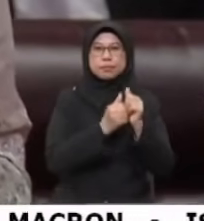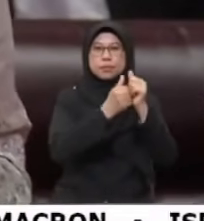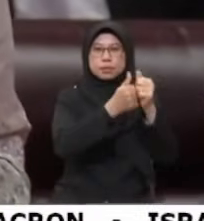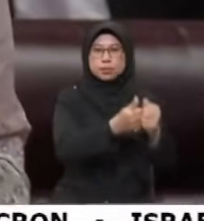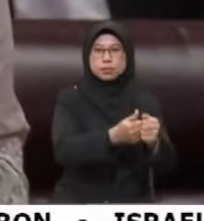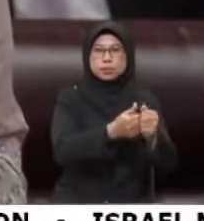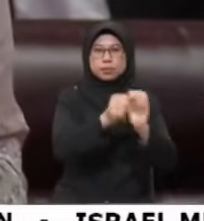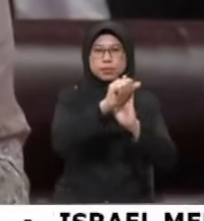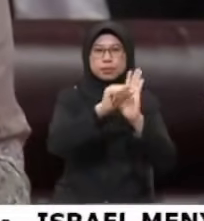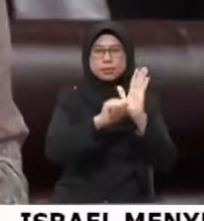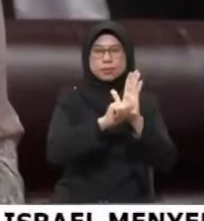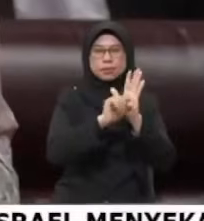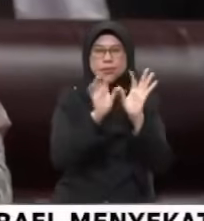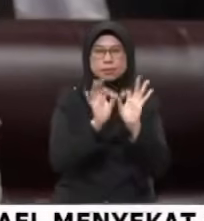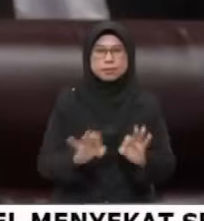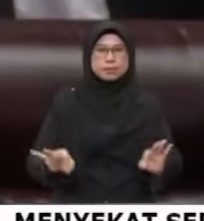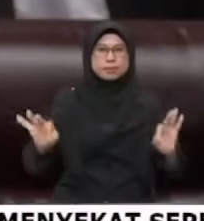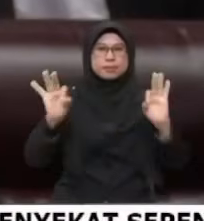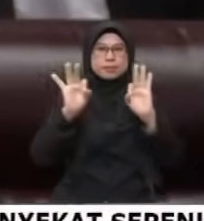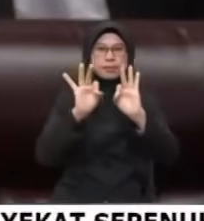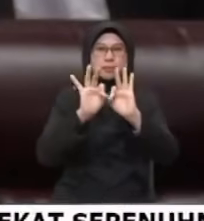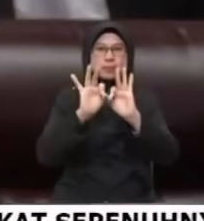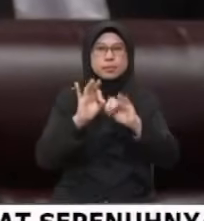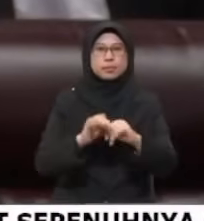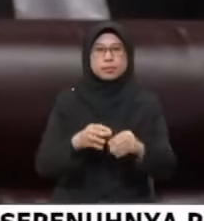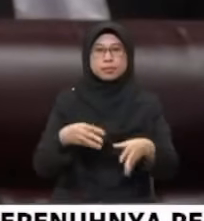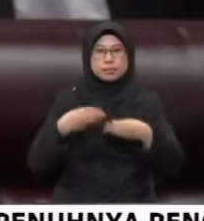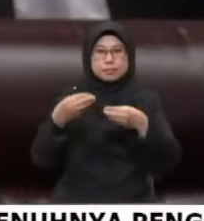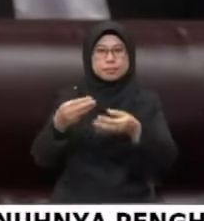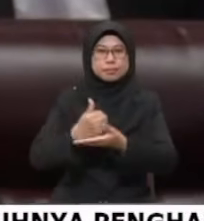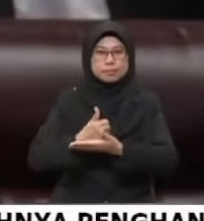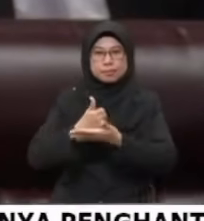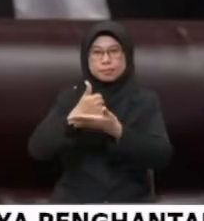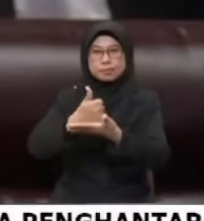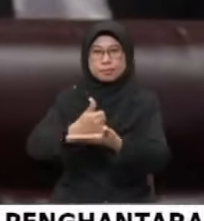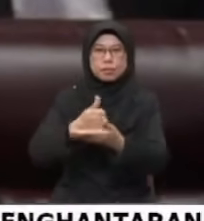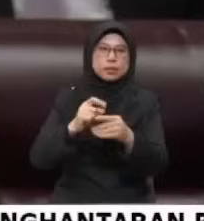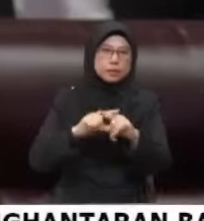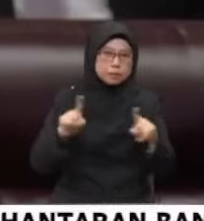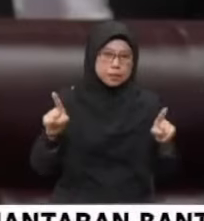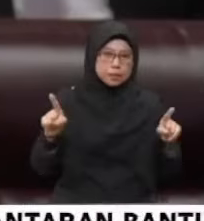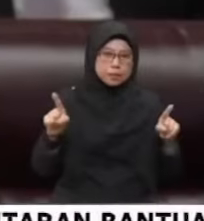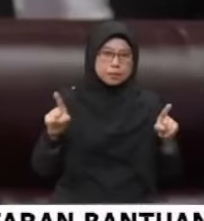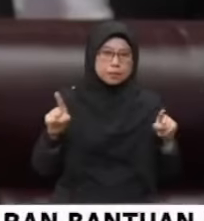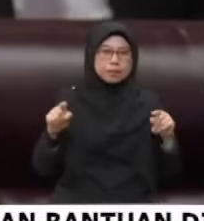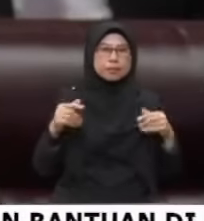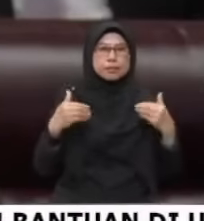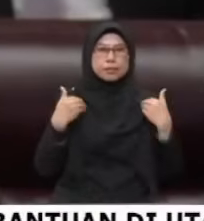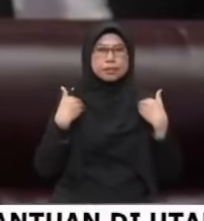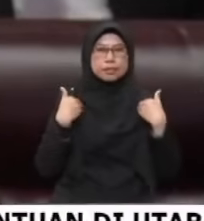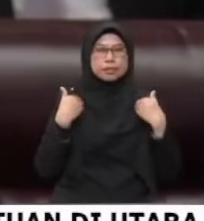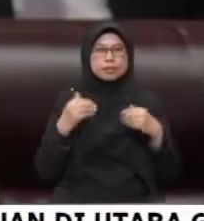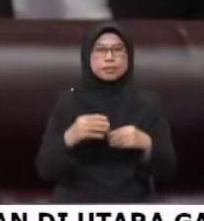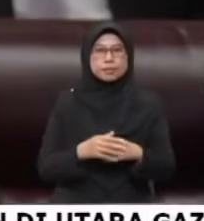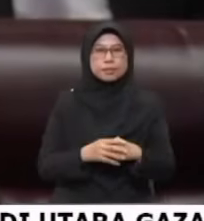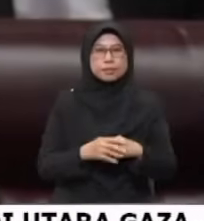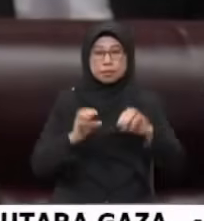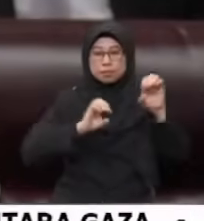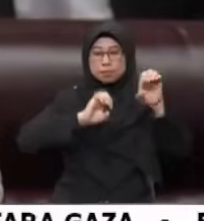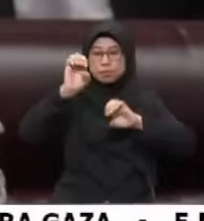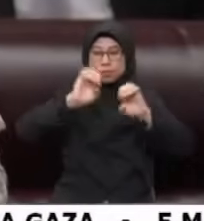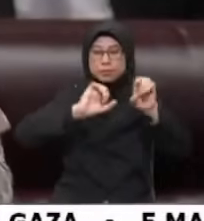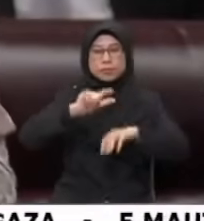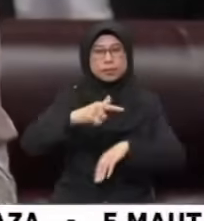kriteria utama dalam pemberian bantuan tapi ada penilaian